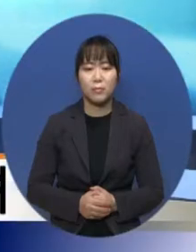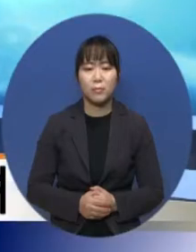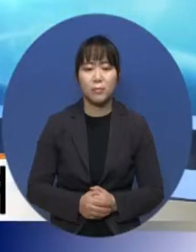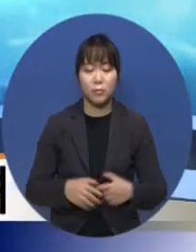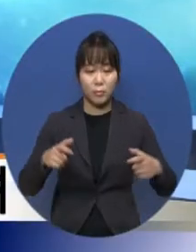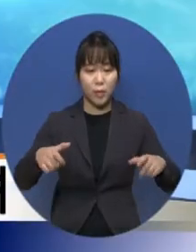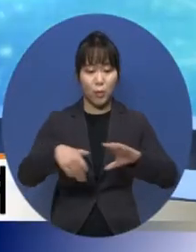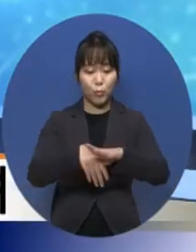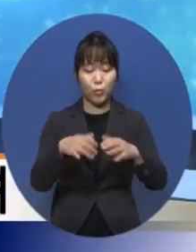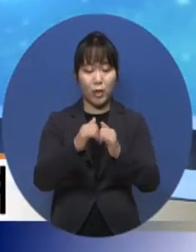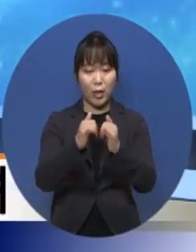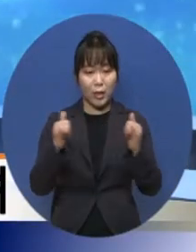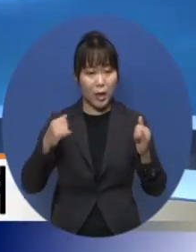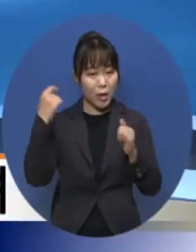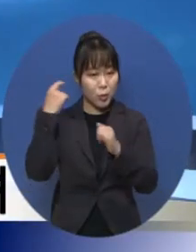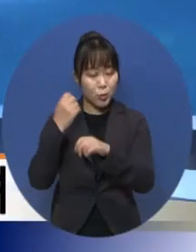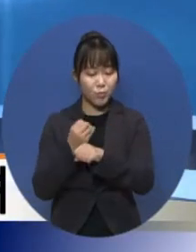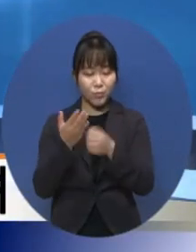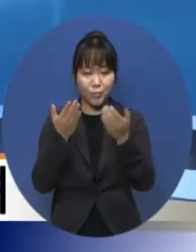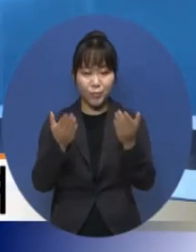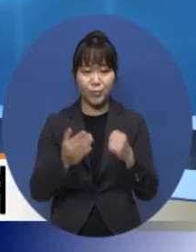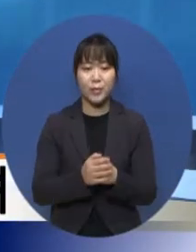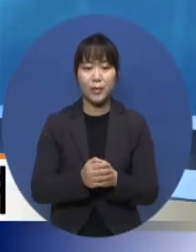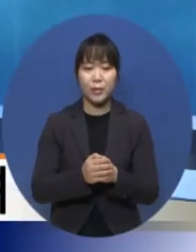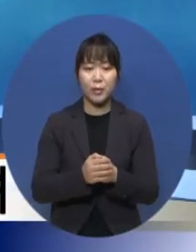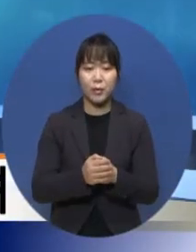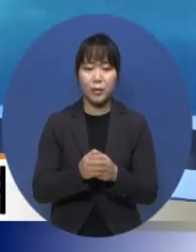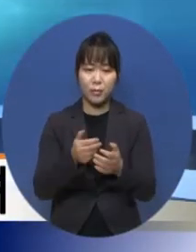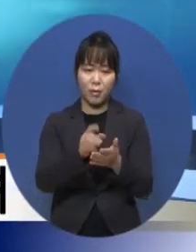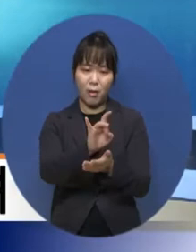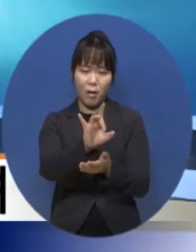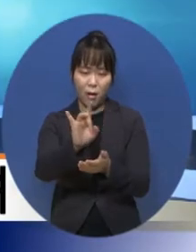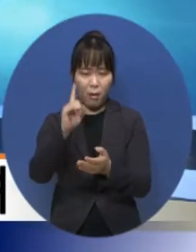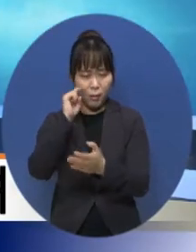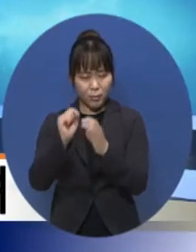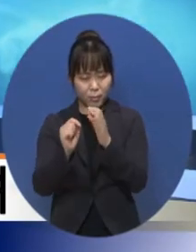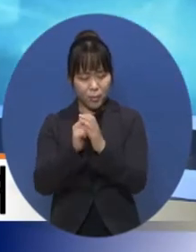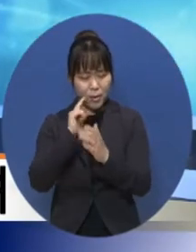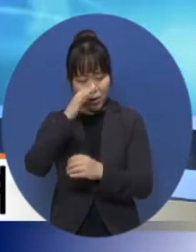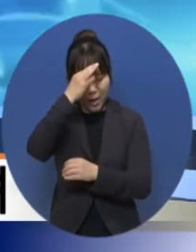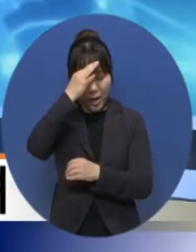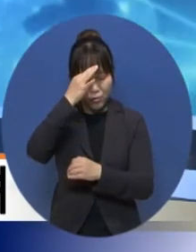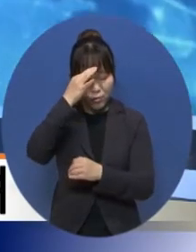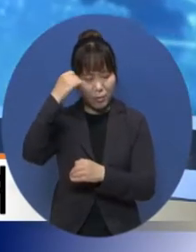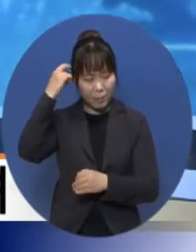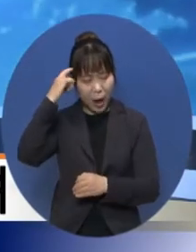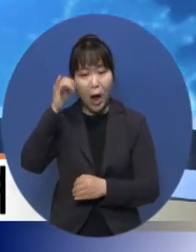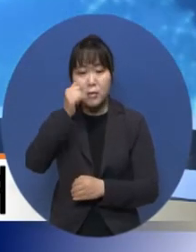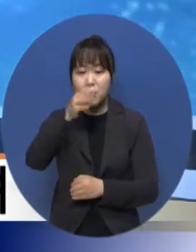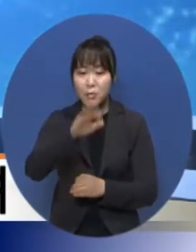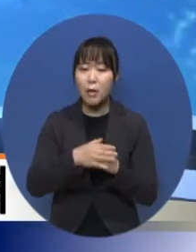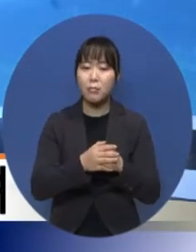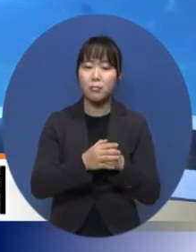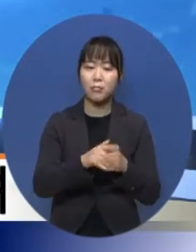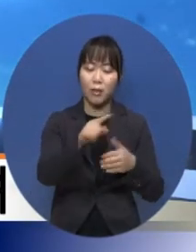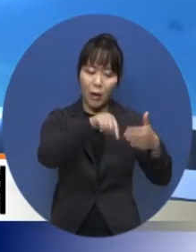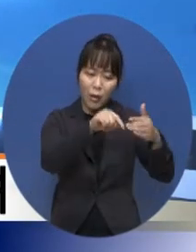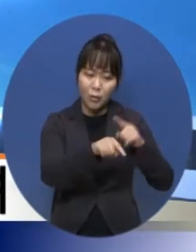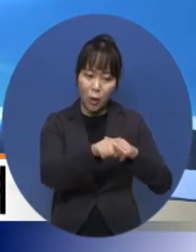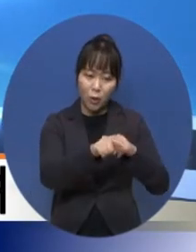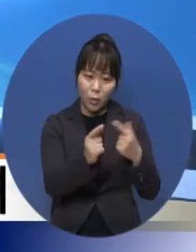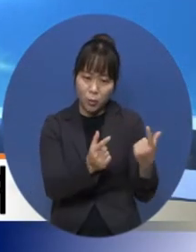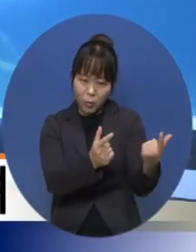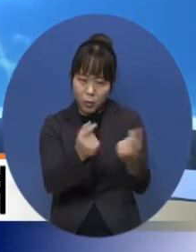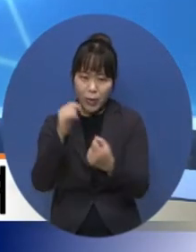지역의 문화가 소식 전해드립니다. 작가들은 각자 독창적인 예술 세계가 있지만 작품 속에서